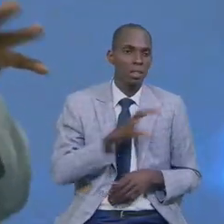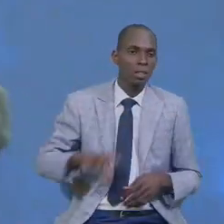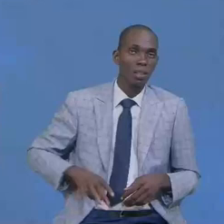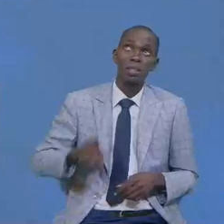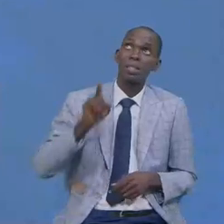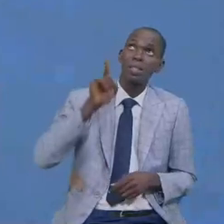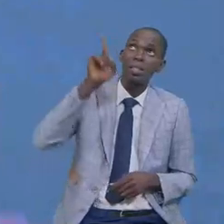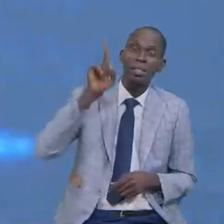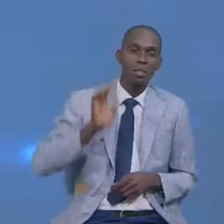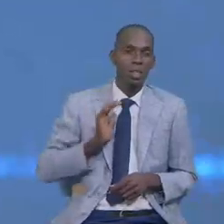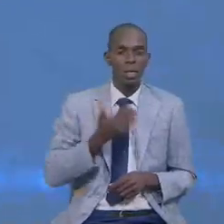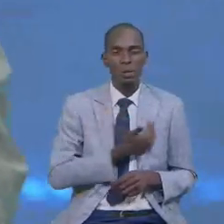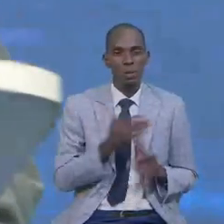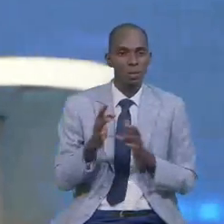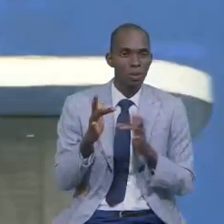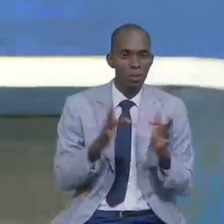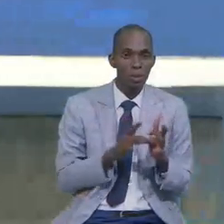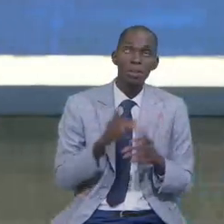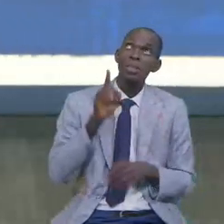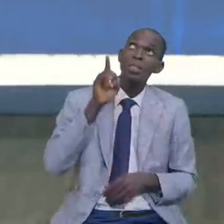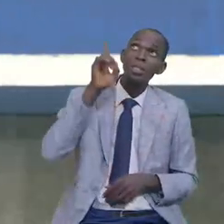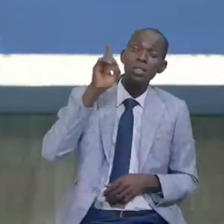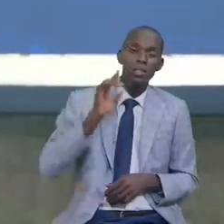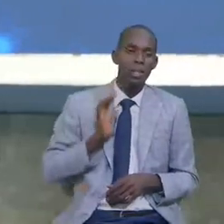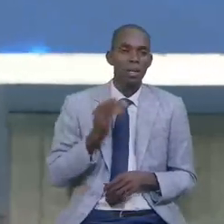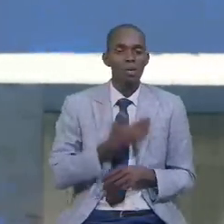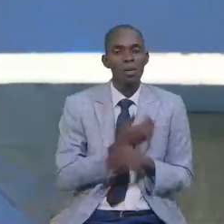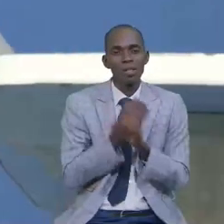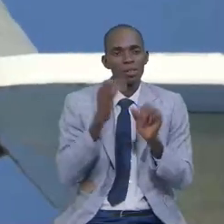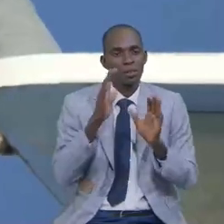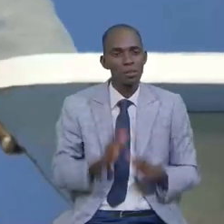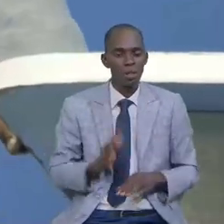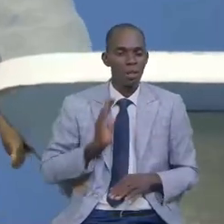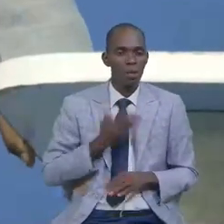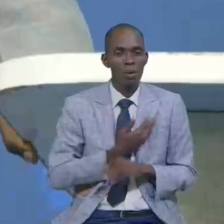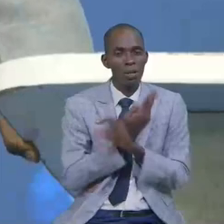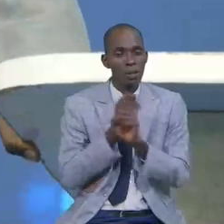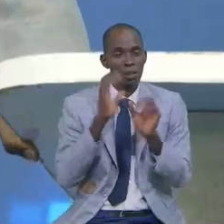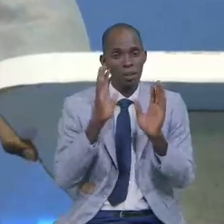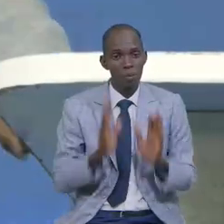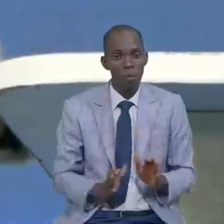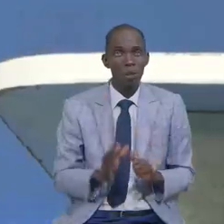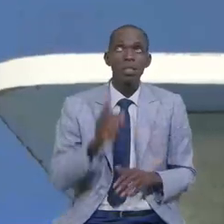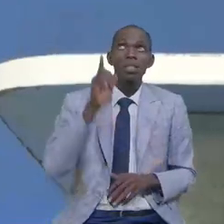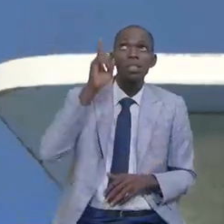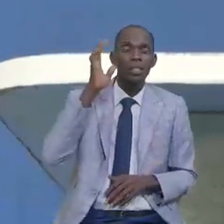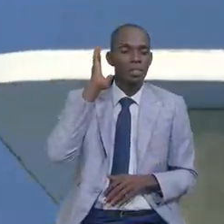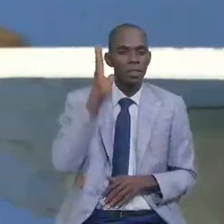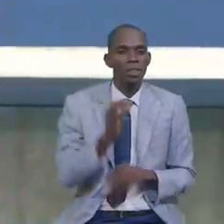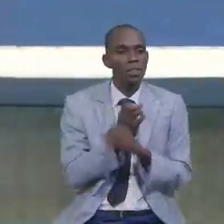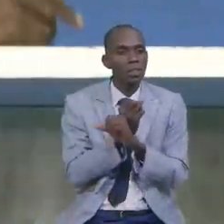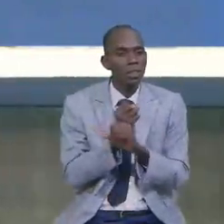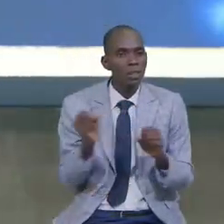Jésus, lui notre sauveur, rédempteur, c'est lui qui sauvera son